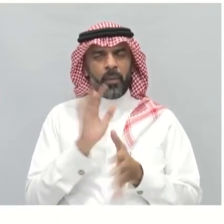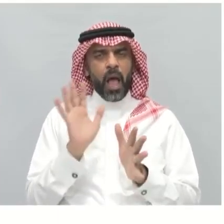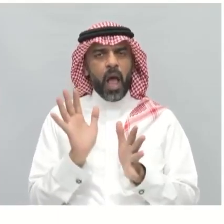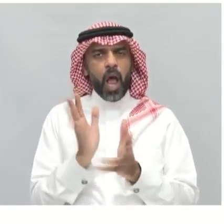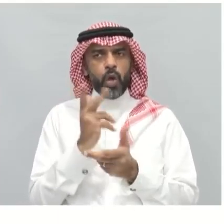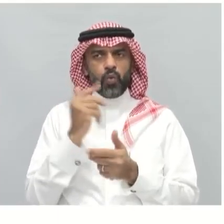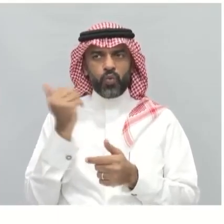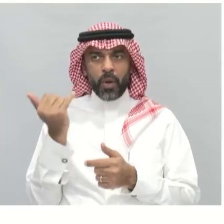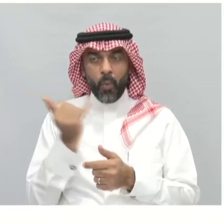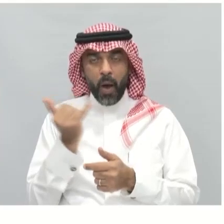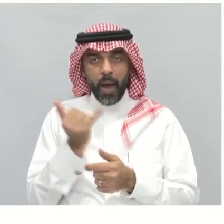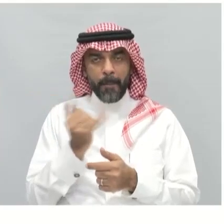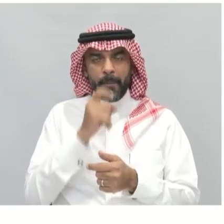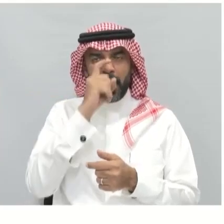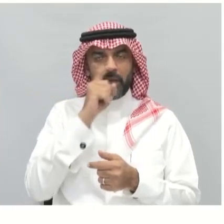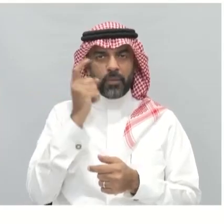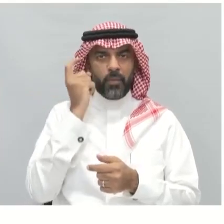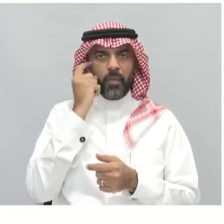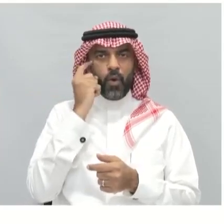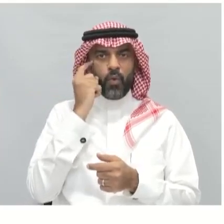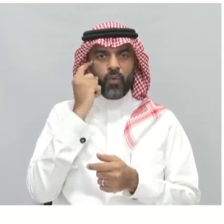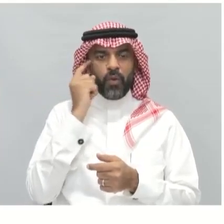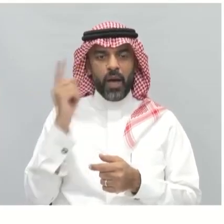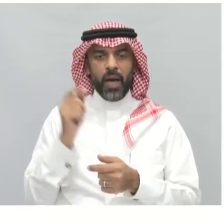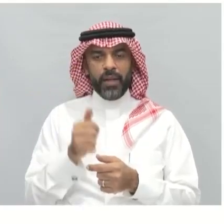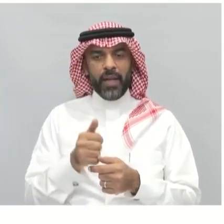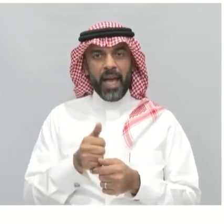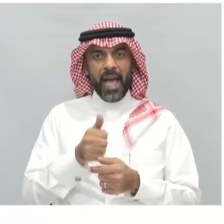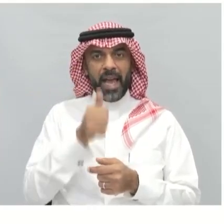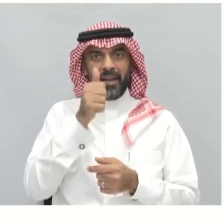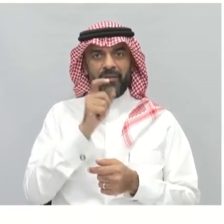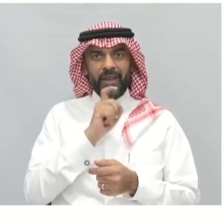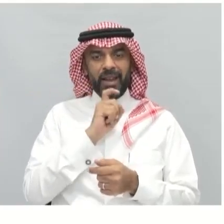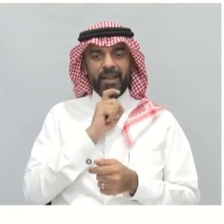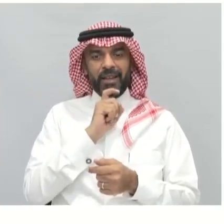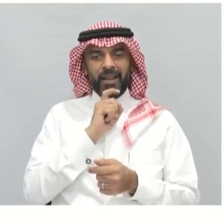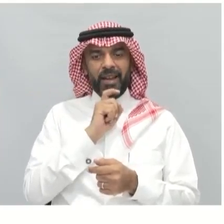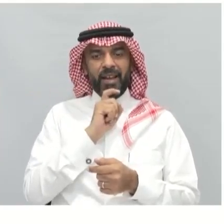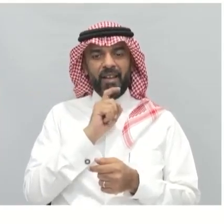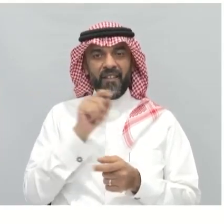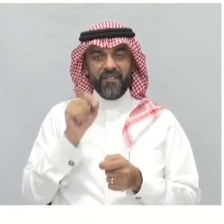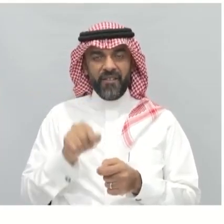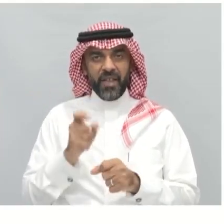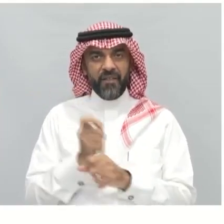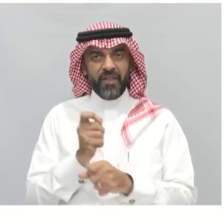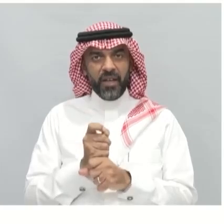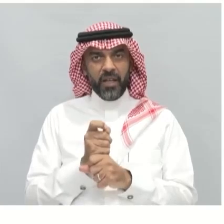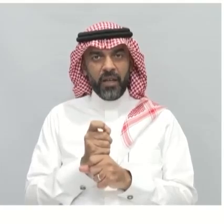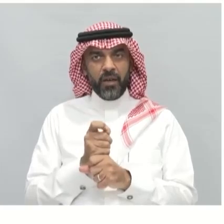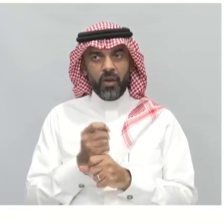اللينه في فعل احرفه اكثر من ثلاثه احرف في فعل احرفه اكثر من ثلاثه احرف